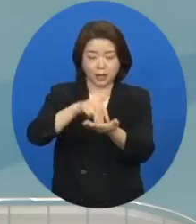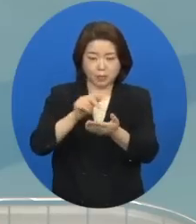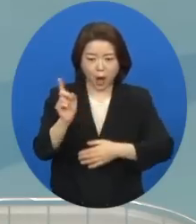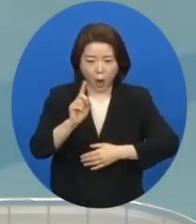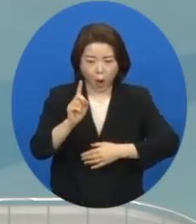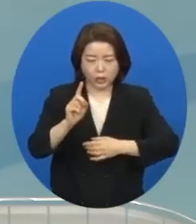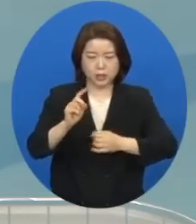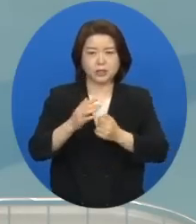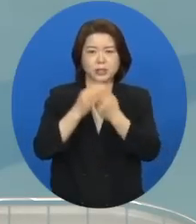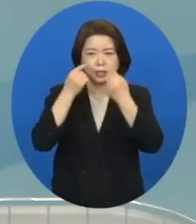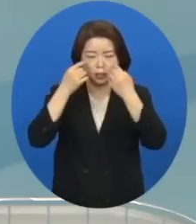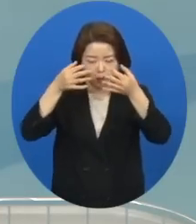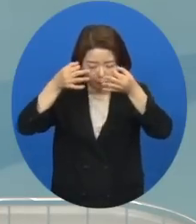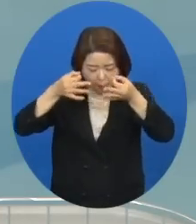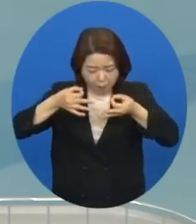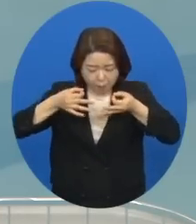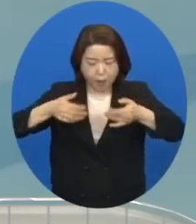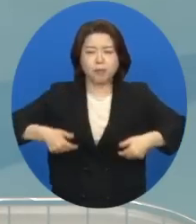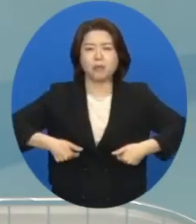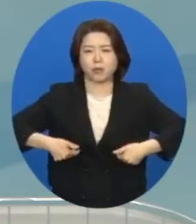어떤지를 정확히 알아야 합니다.